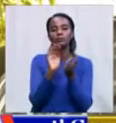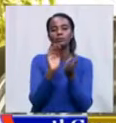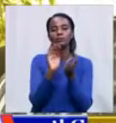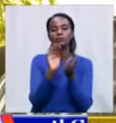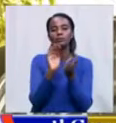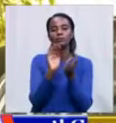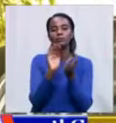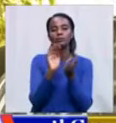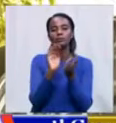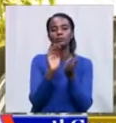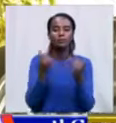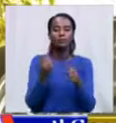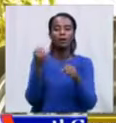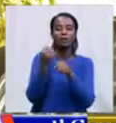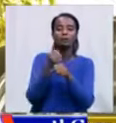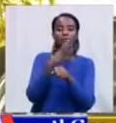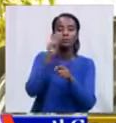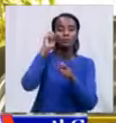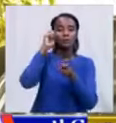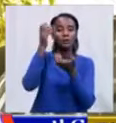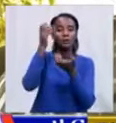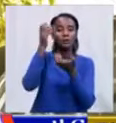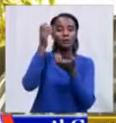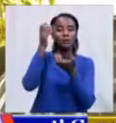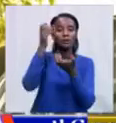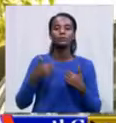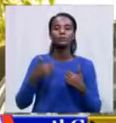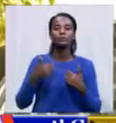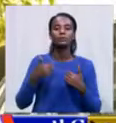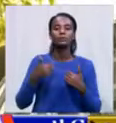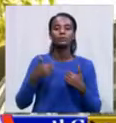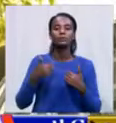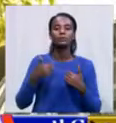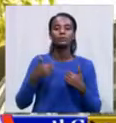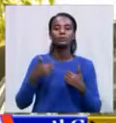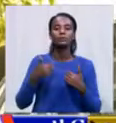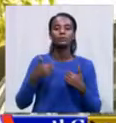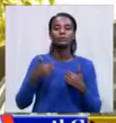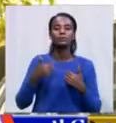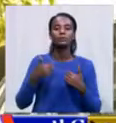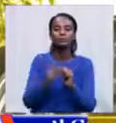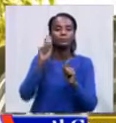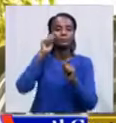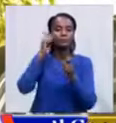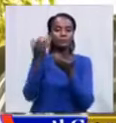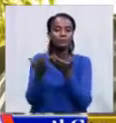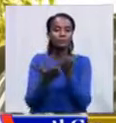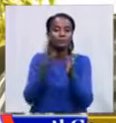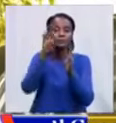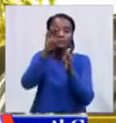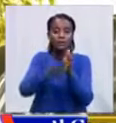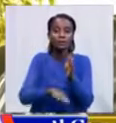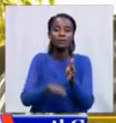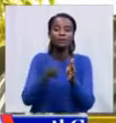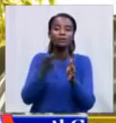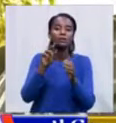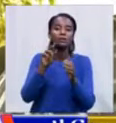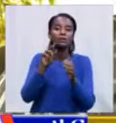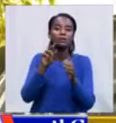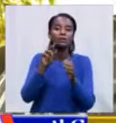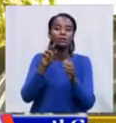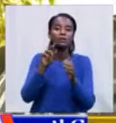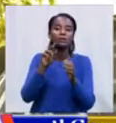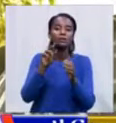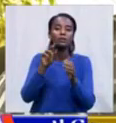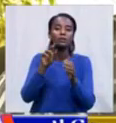ለምሳሌ አሁን አሰሪና ሰራተኛ በኩል ያለው የሰራተኞች ቅነሳ፣ ሰራተኞቹን ለመቀነስ ድርጅቱ